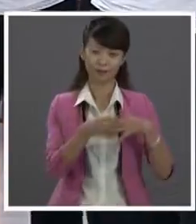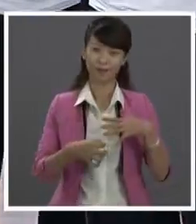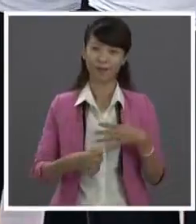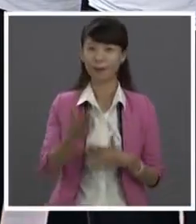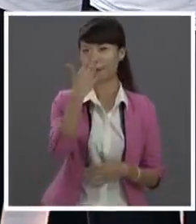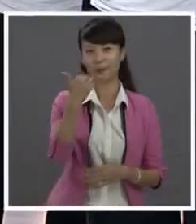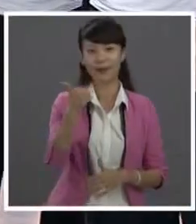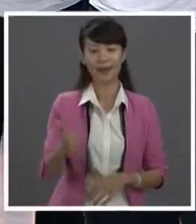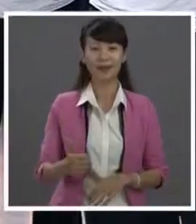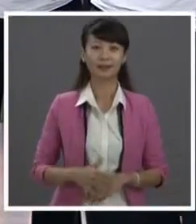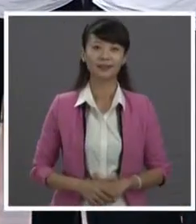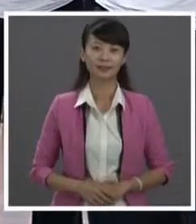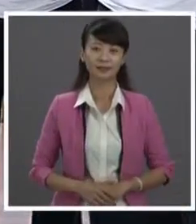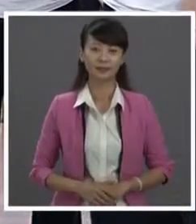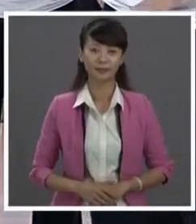美。